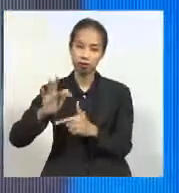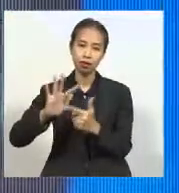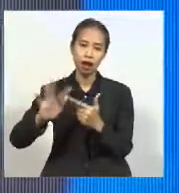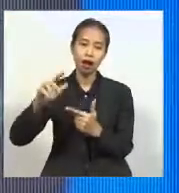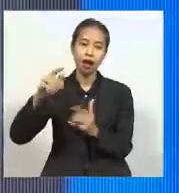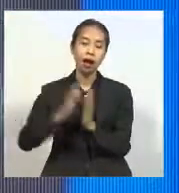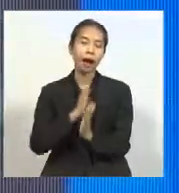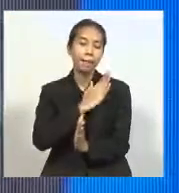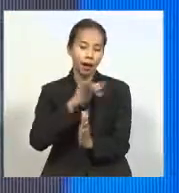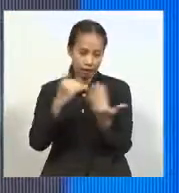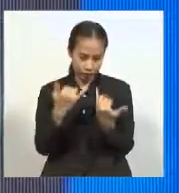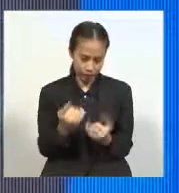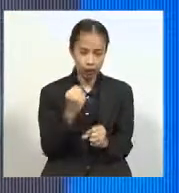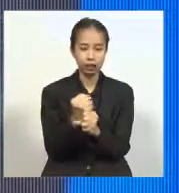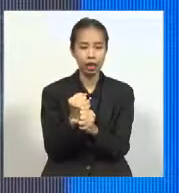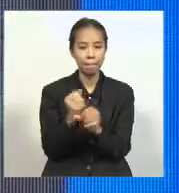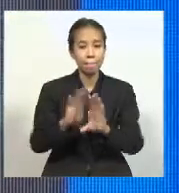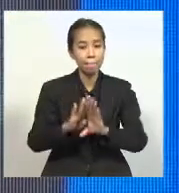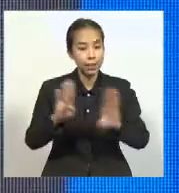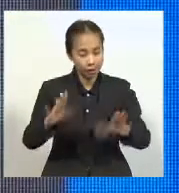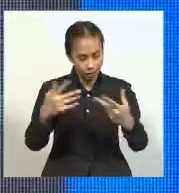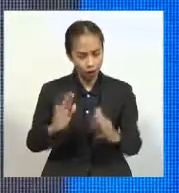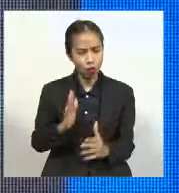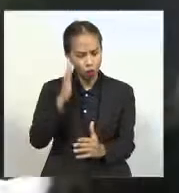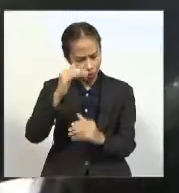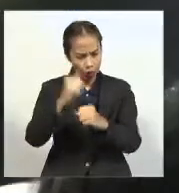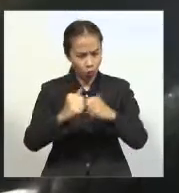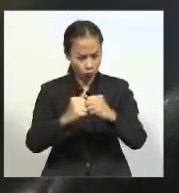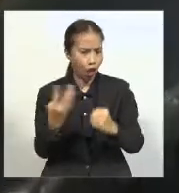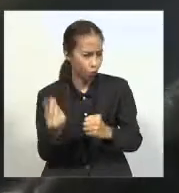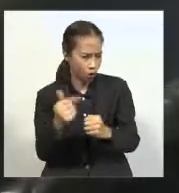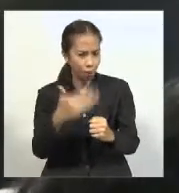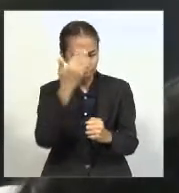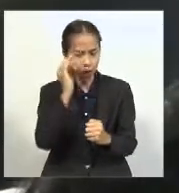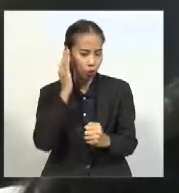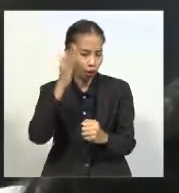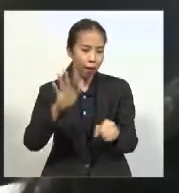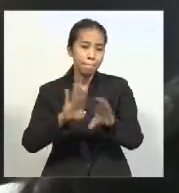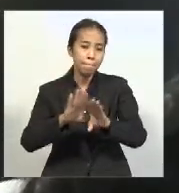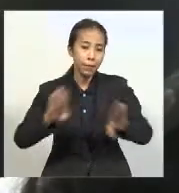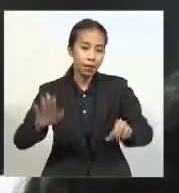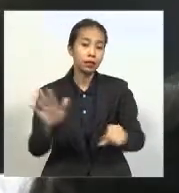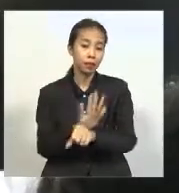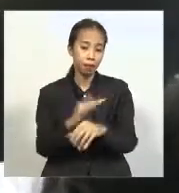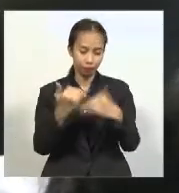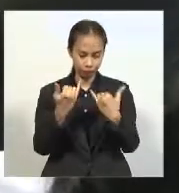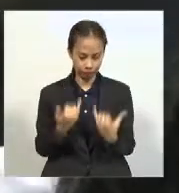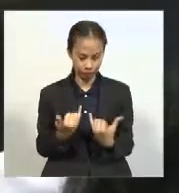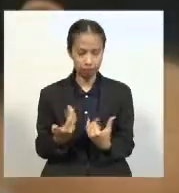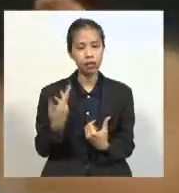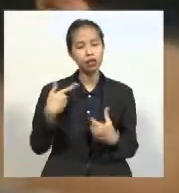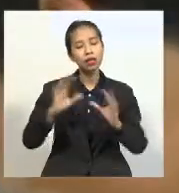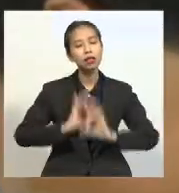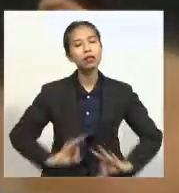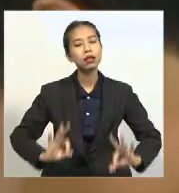ก่อสร้างให้เสร็จโดยเร็วเพื่อเปิดให้บริการอย่างเต็มรูปแบบโดยท่านนายกนะครับกล่าวว่าการขยายเส้นทางคมนาคมเป็นแนวทางส